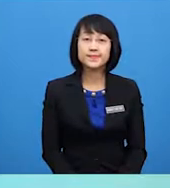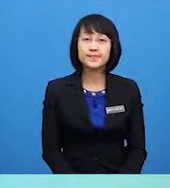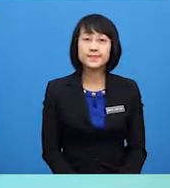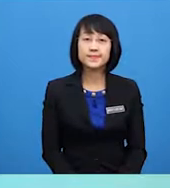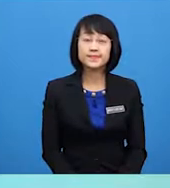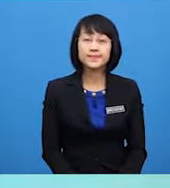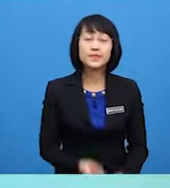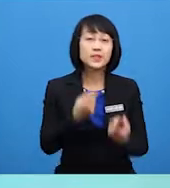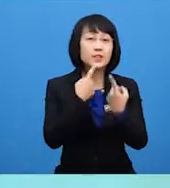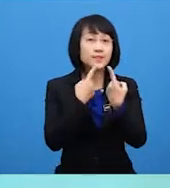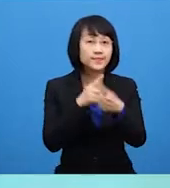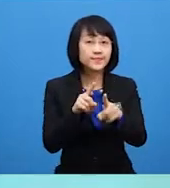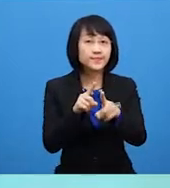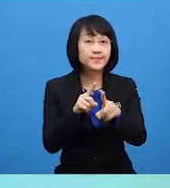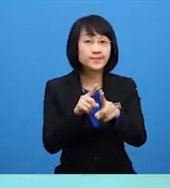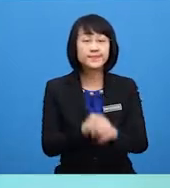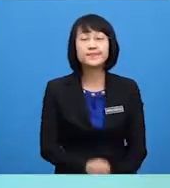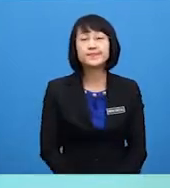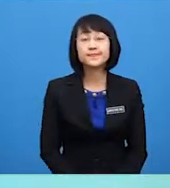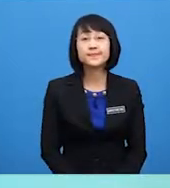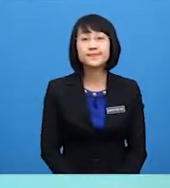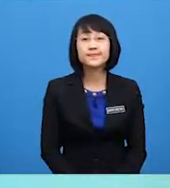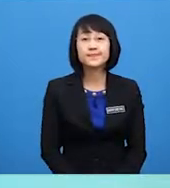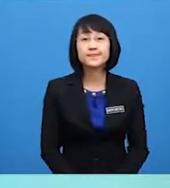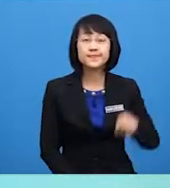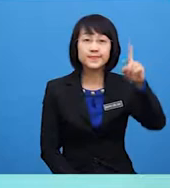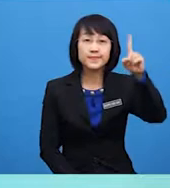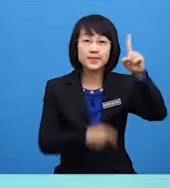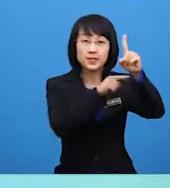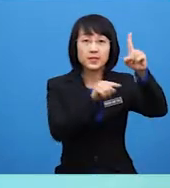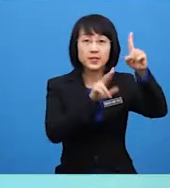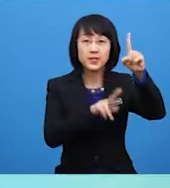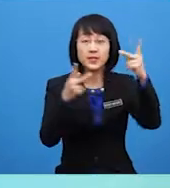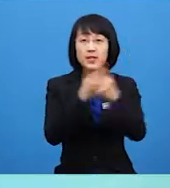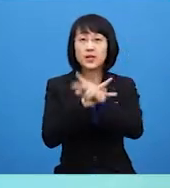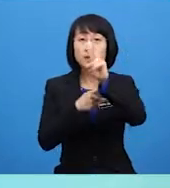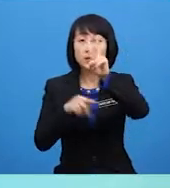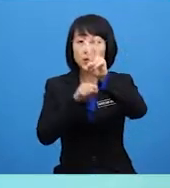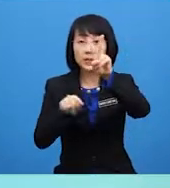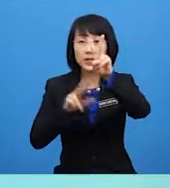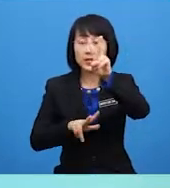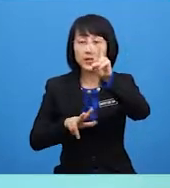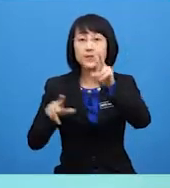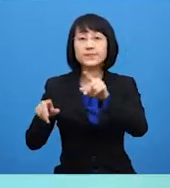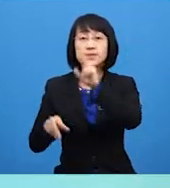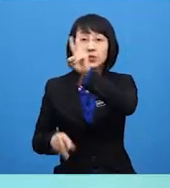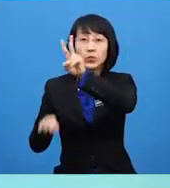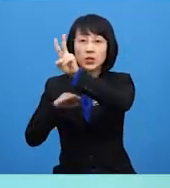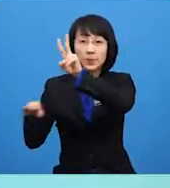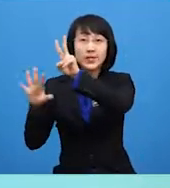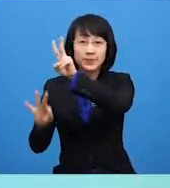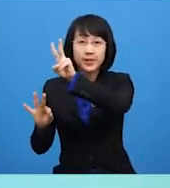Maka jawapan bagi 1/3 darab 2/3 adalah